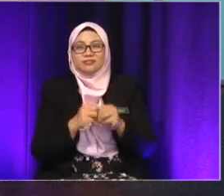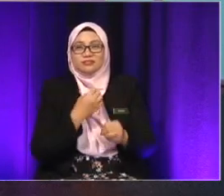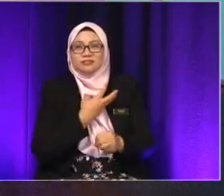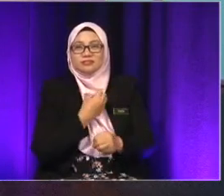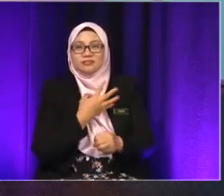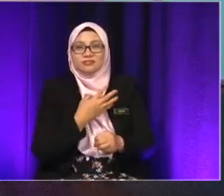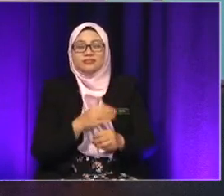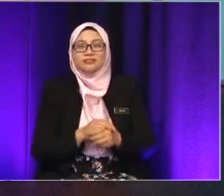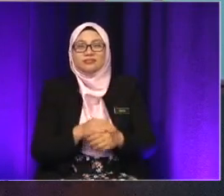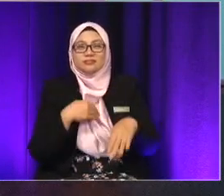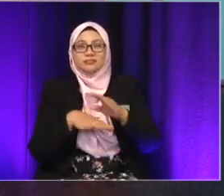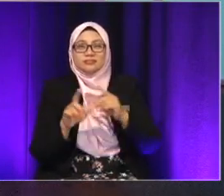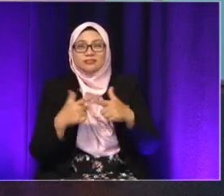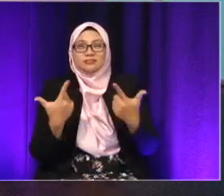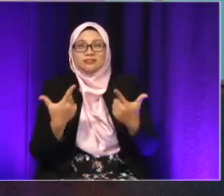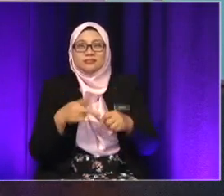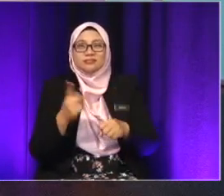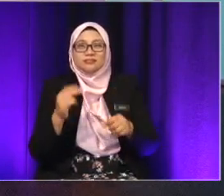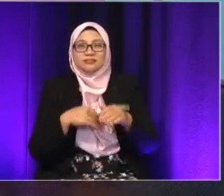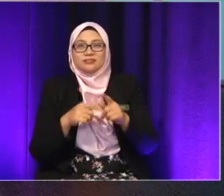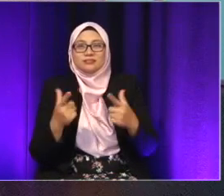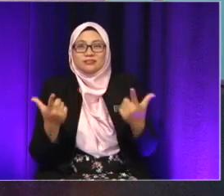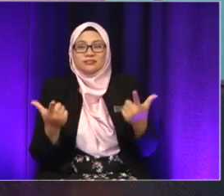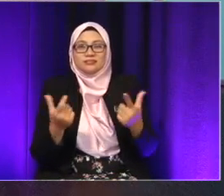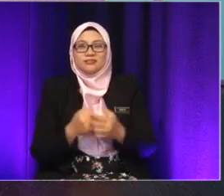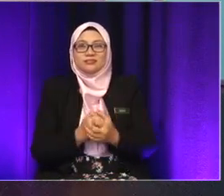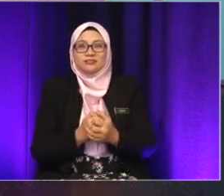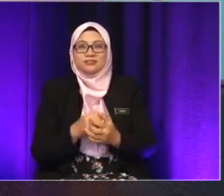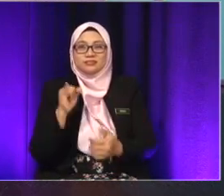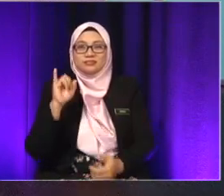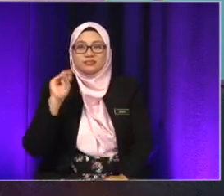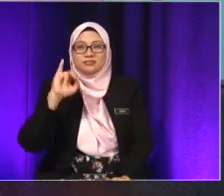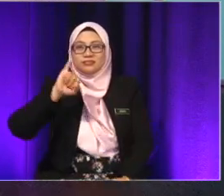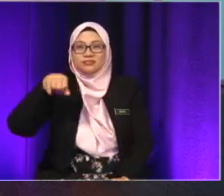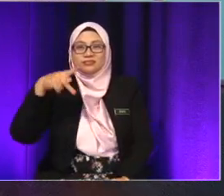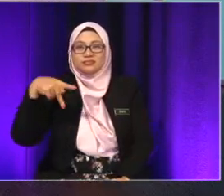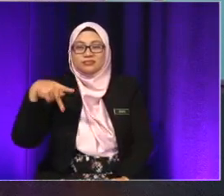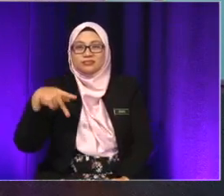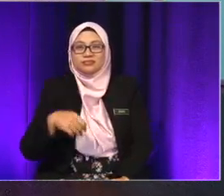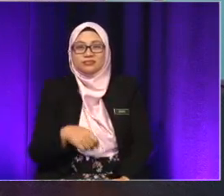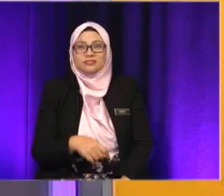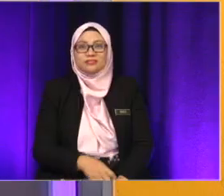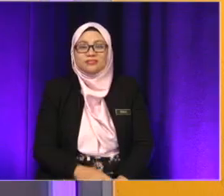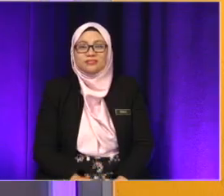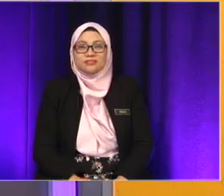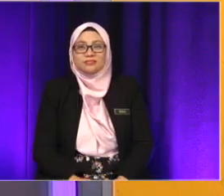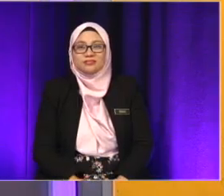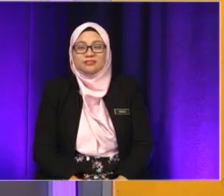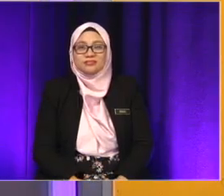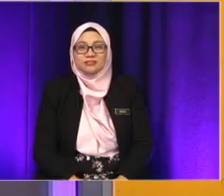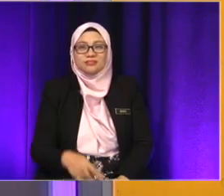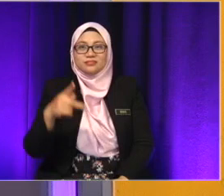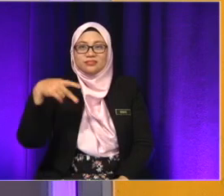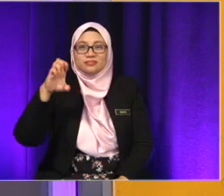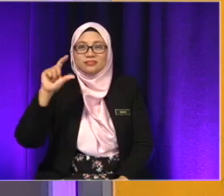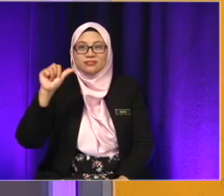Okey Okey, kemudian injap sahala berpegas. Yang ni ada pegas. Yang tadi dia tak ada, yang ni dia ada. Okey, ada pegas. Ini simbol pegas Ini